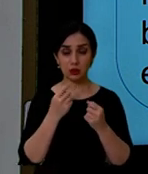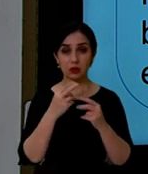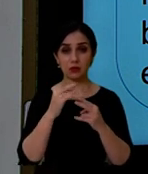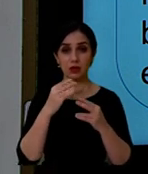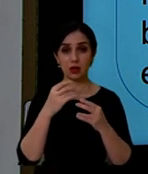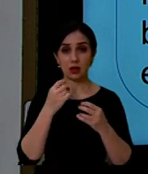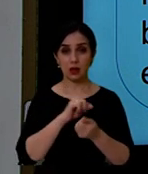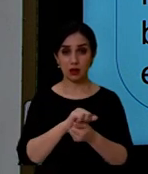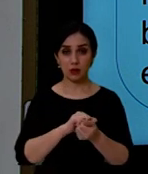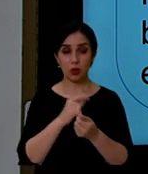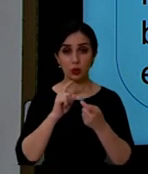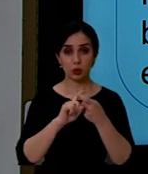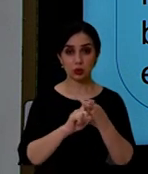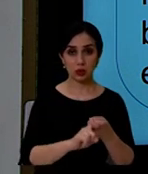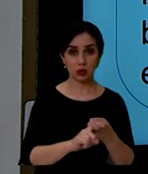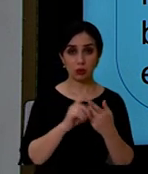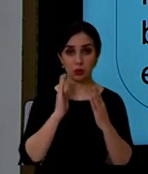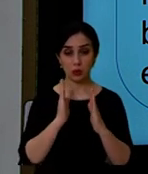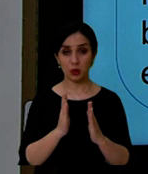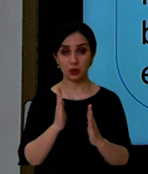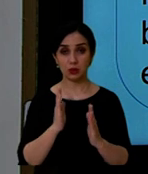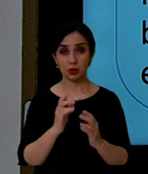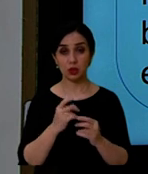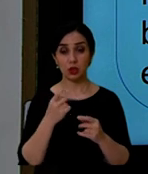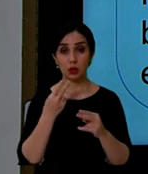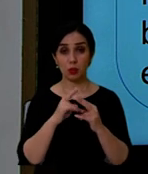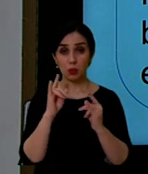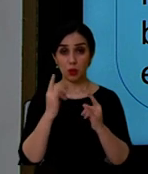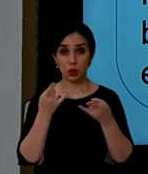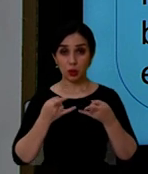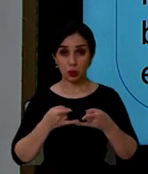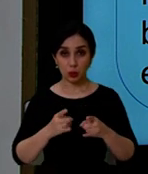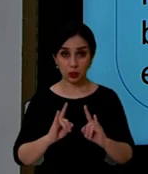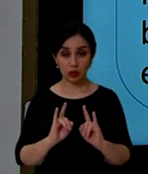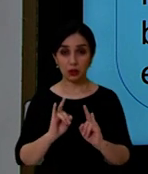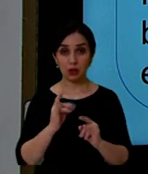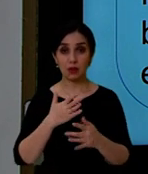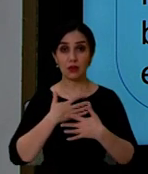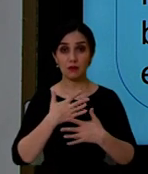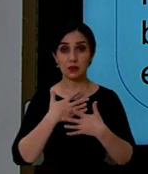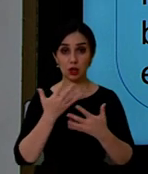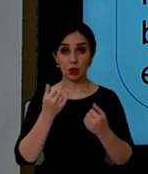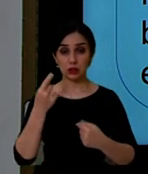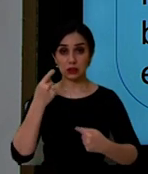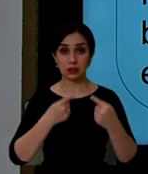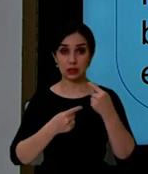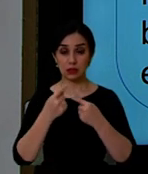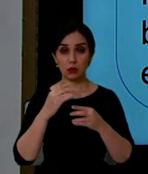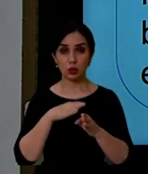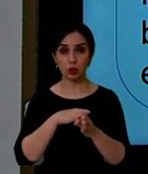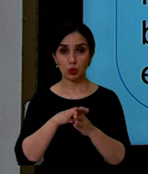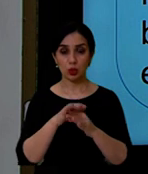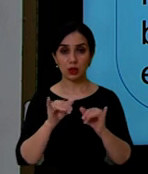qismi uzviy bog'langan bo'ladi. Bola tug'ilganda nafas olish sistemasi